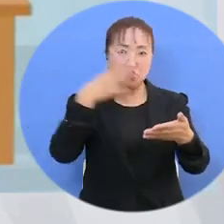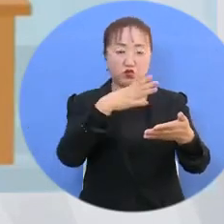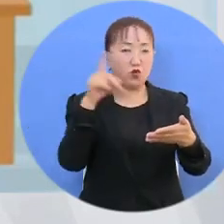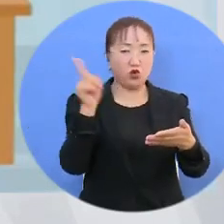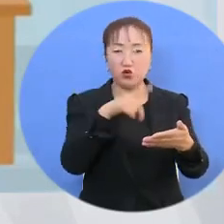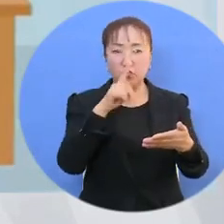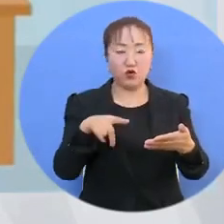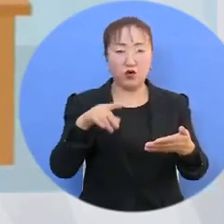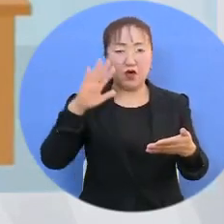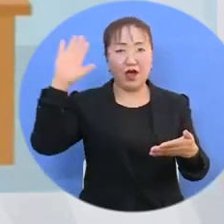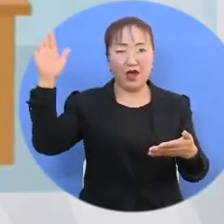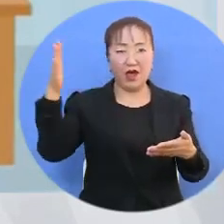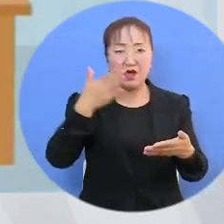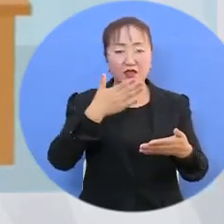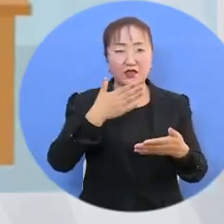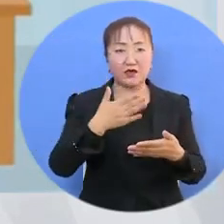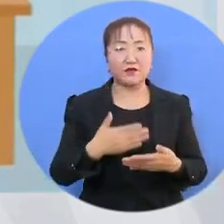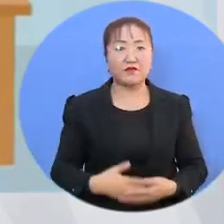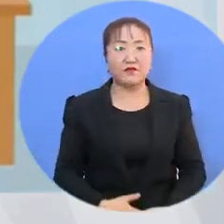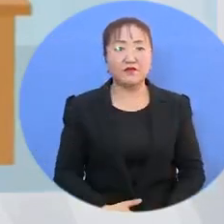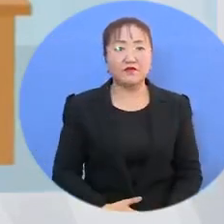За хаалтыг хаалаа.